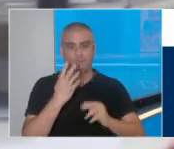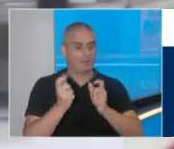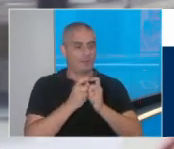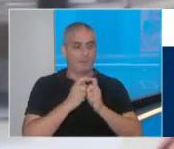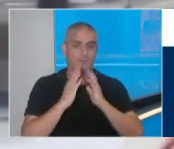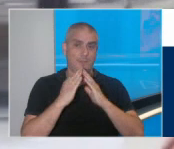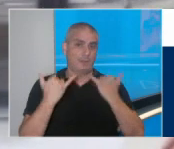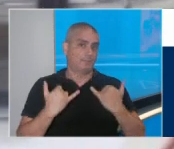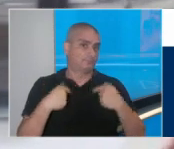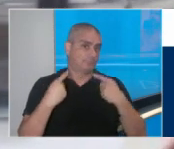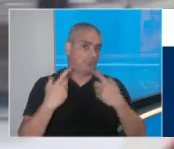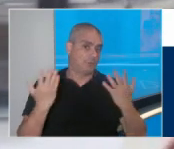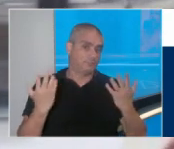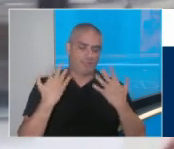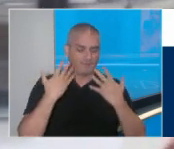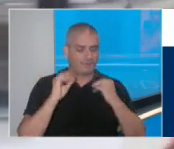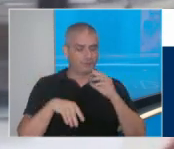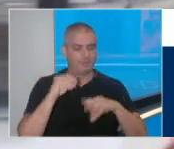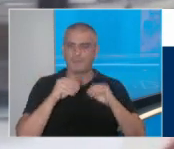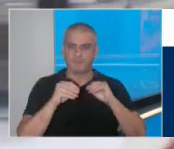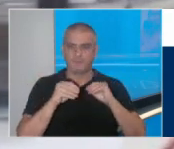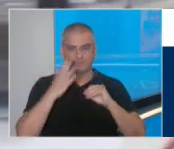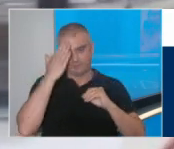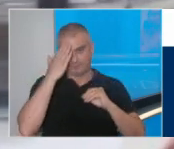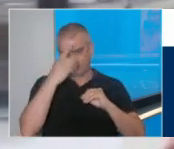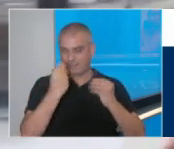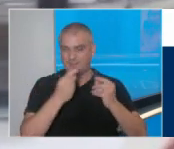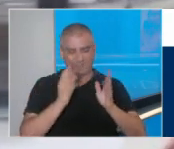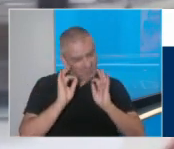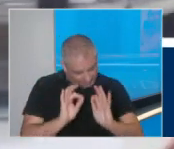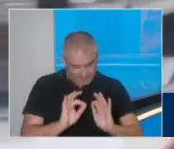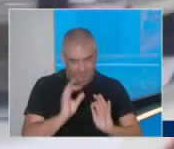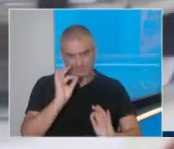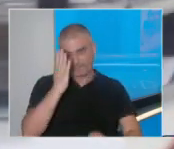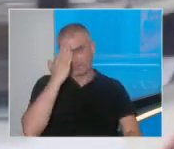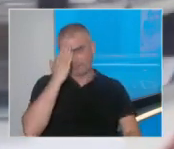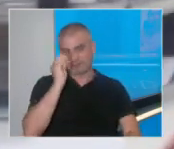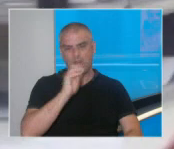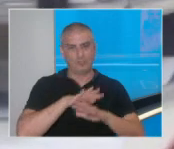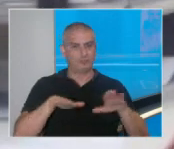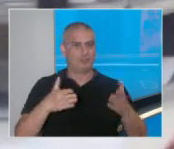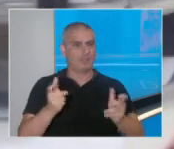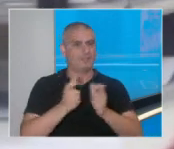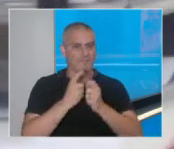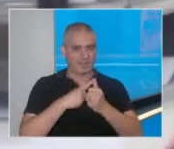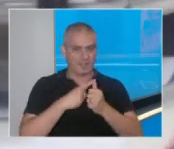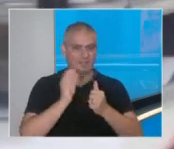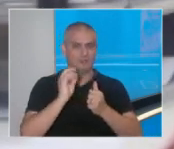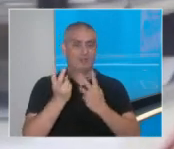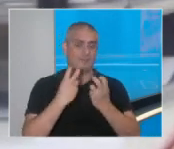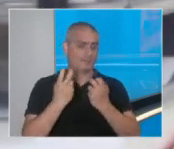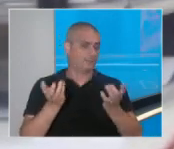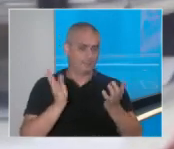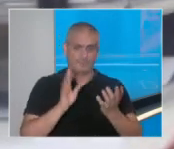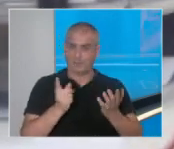בית ביום. אז באמת, האווירה של הפריימריז והיכרות, זאת אומרת, הדבר האמיתי הוא באמת היכרות של השטח המפלגתי, של מתפקדי